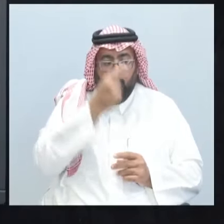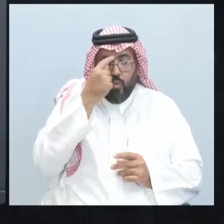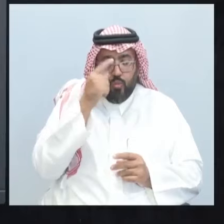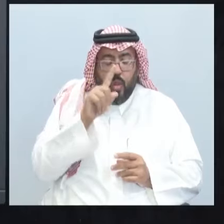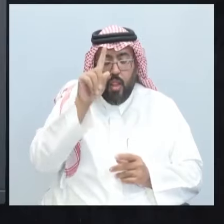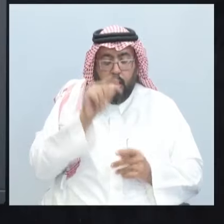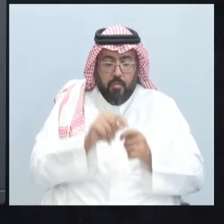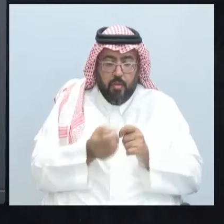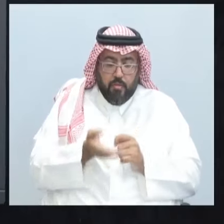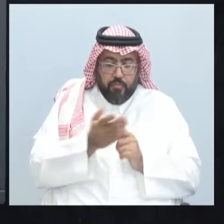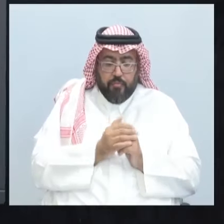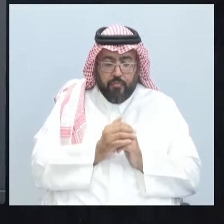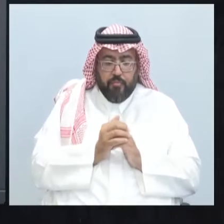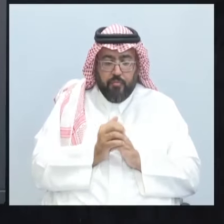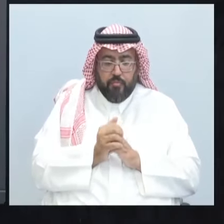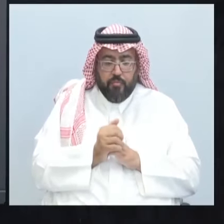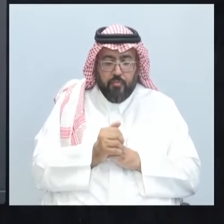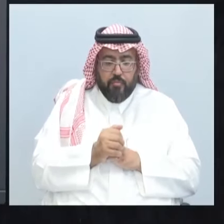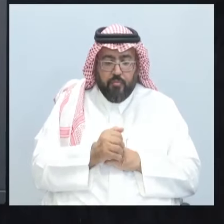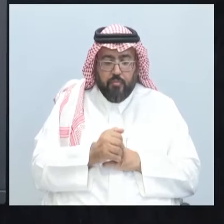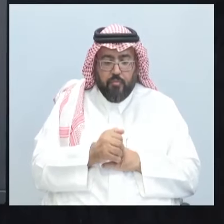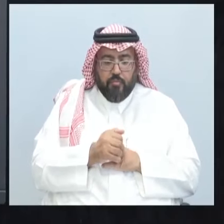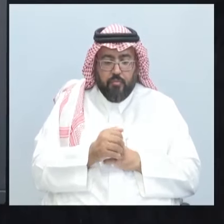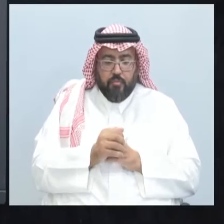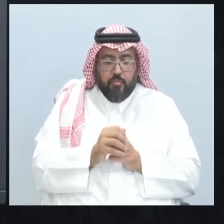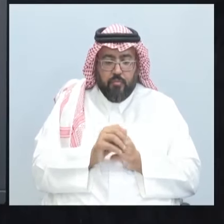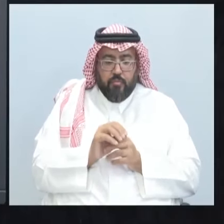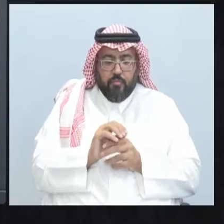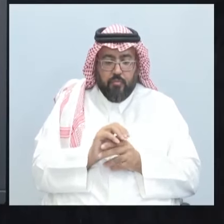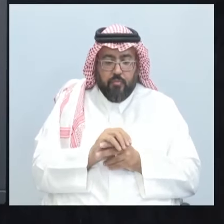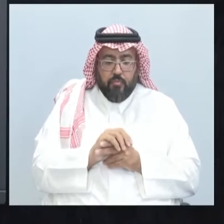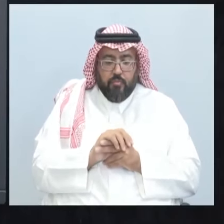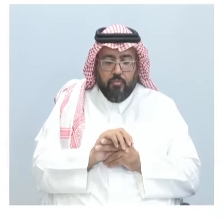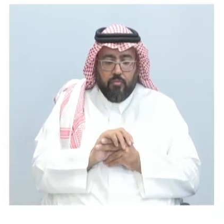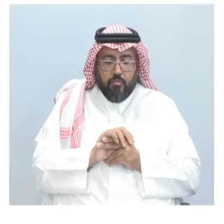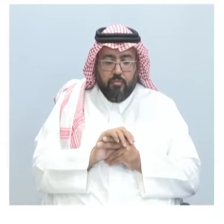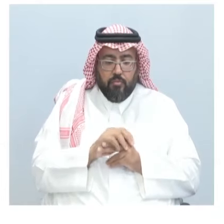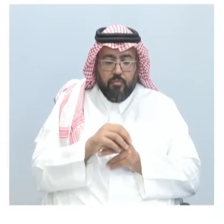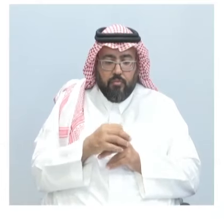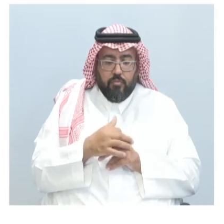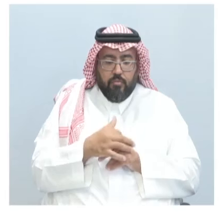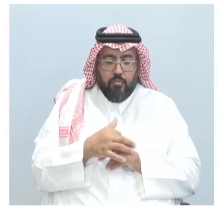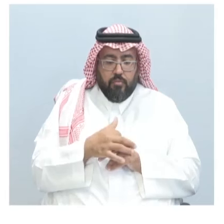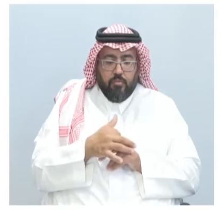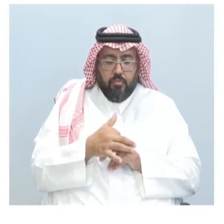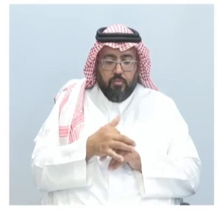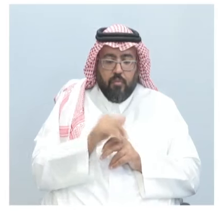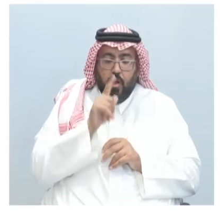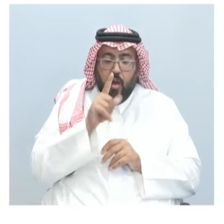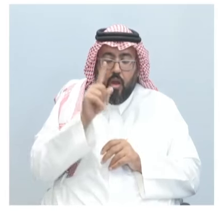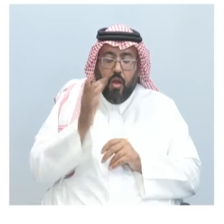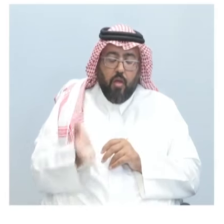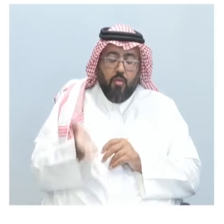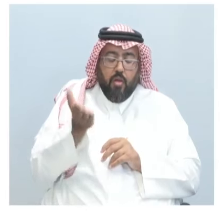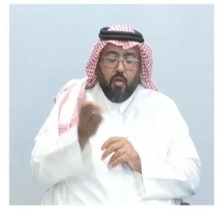سبحانه وتعالى وحكمته طيب قال الله سبحانه